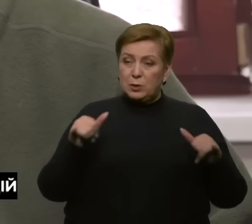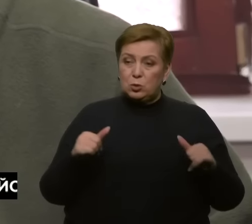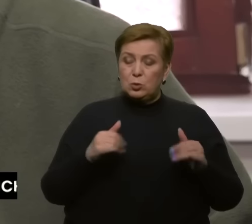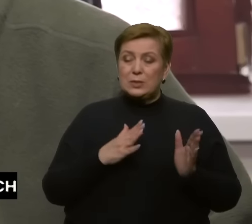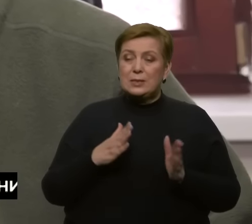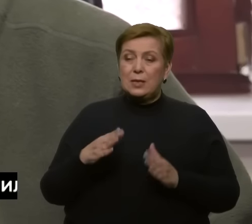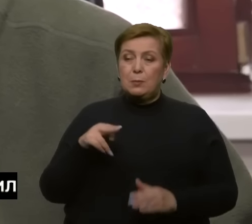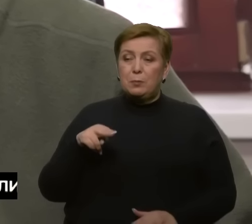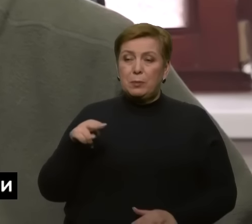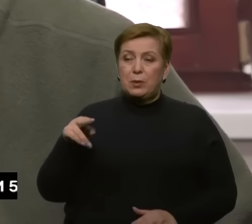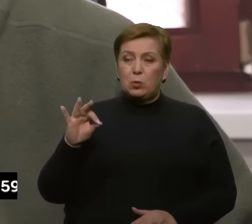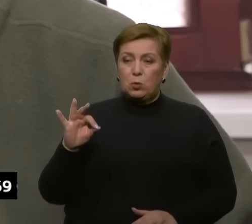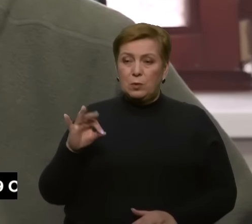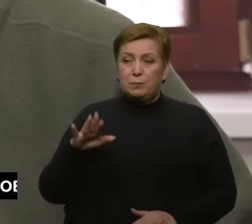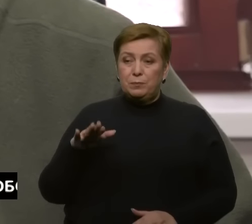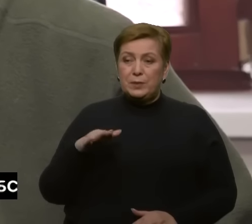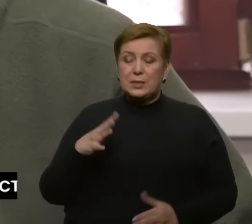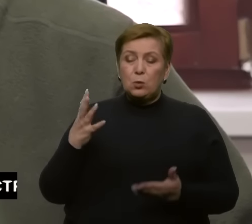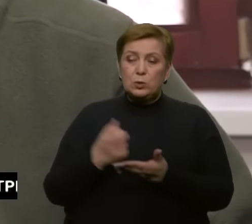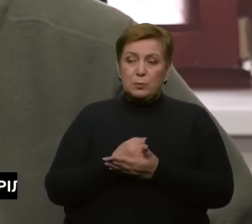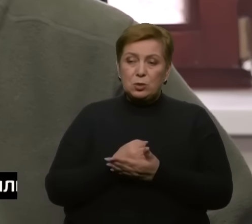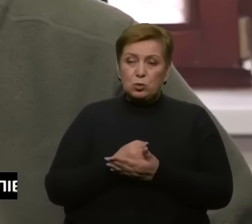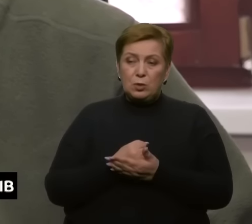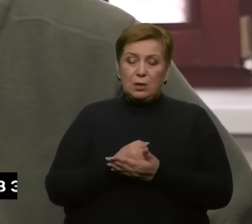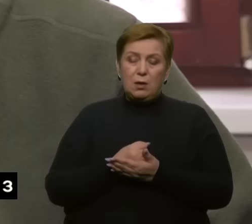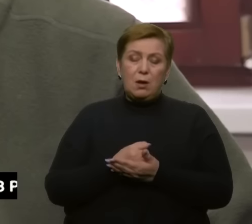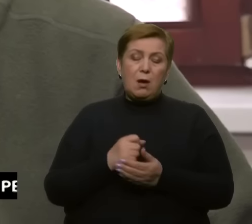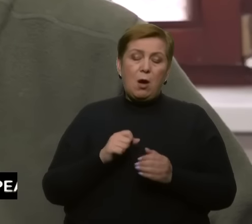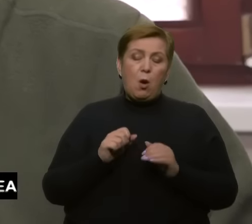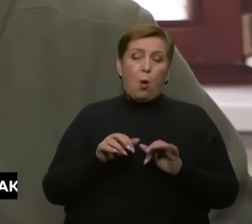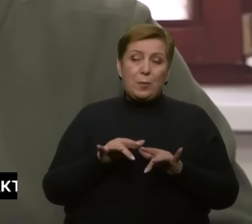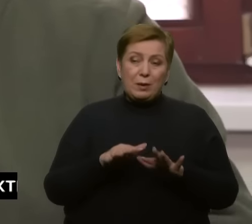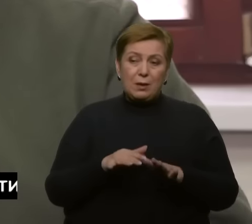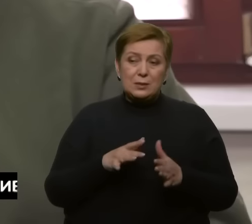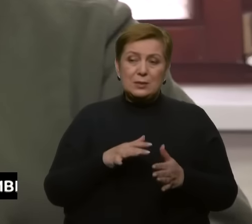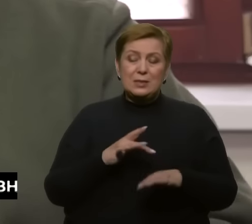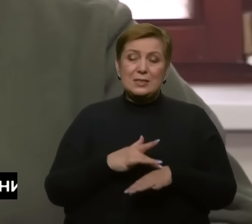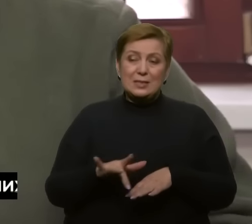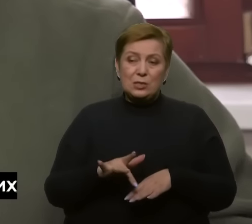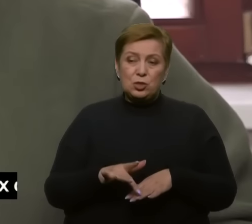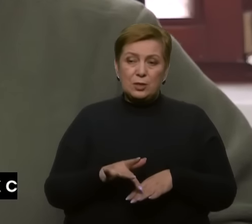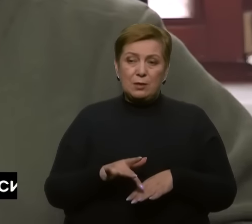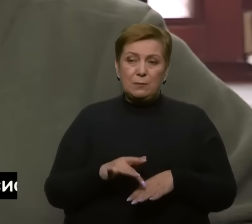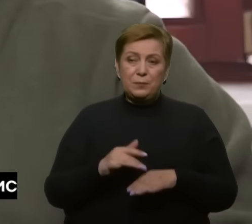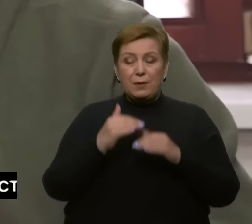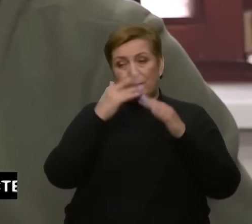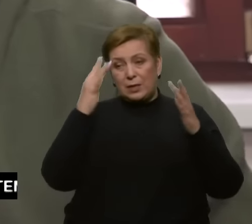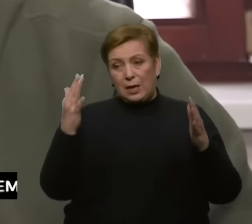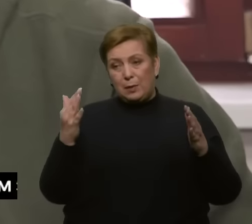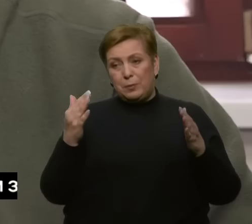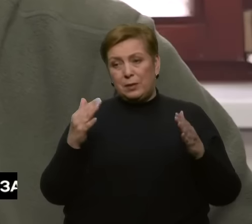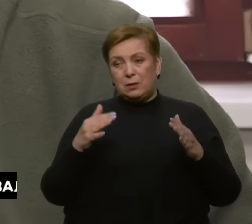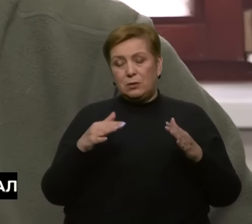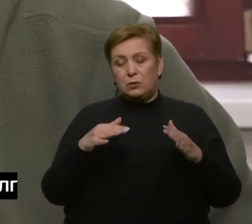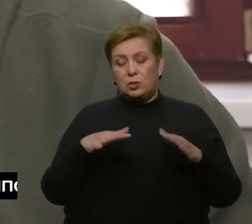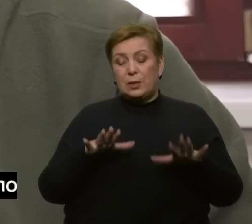атаки і української успішної операції чи знищення в небі чи знищення